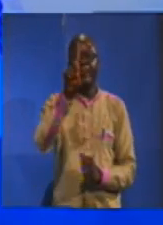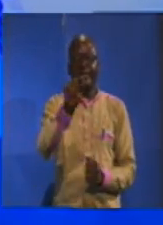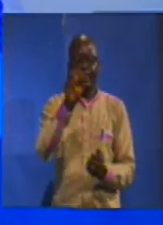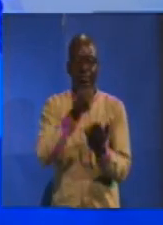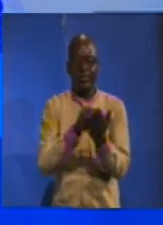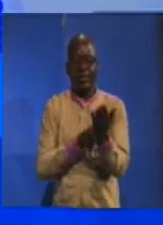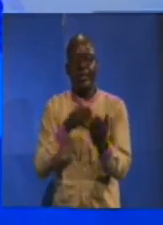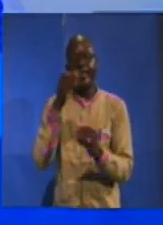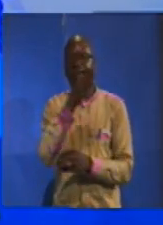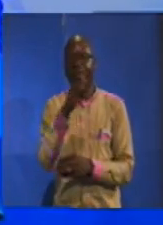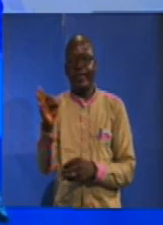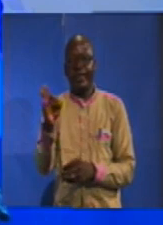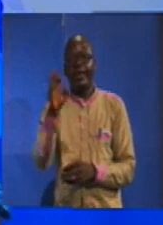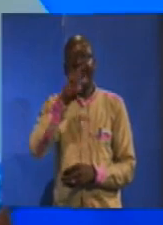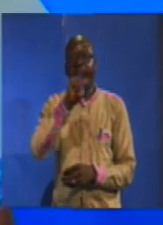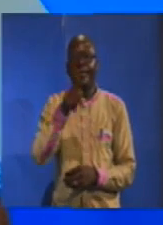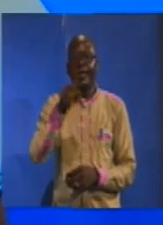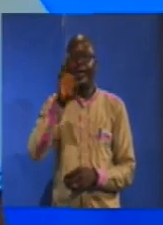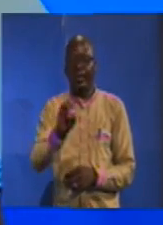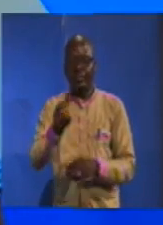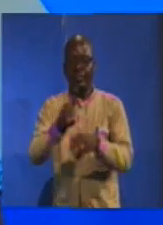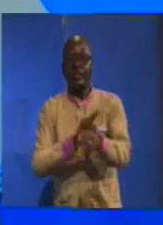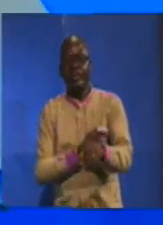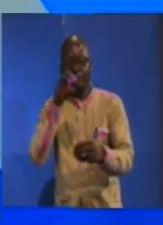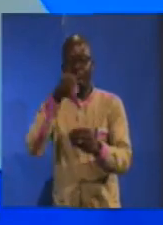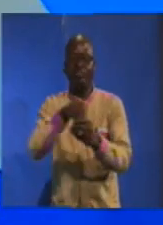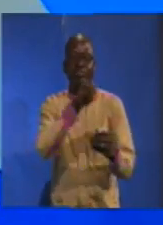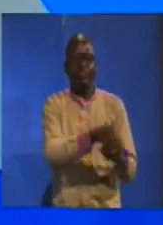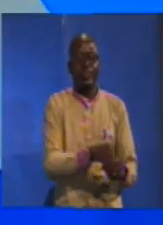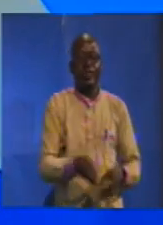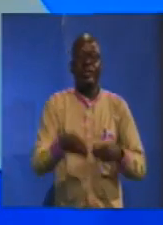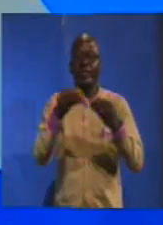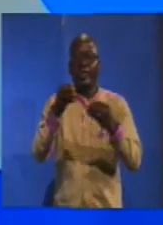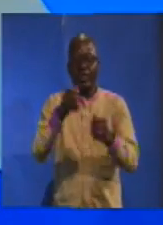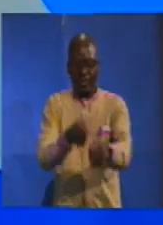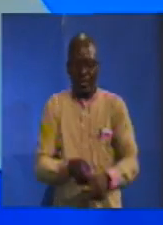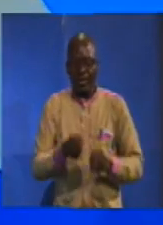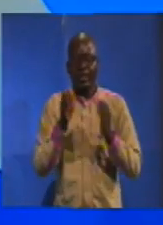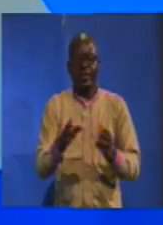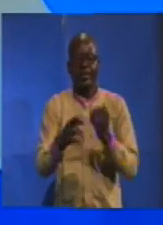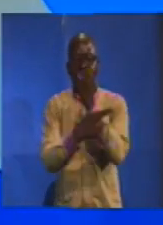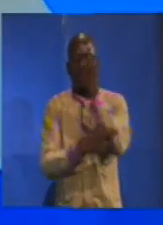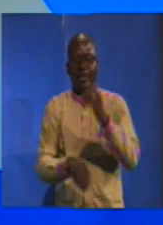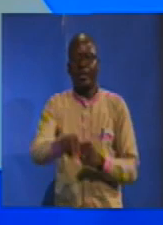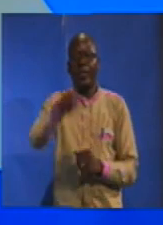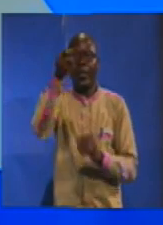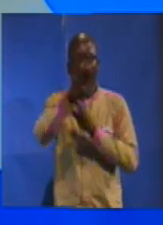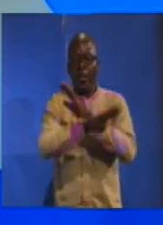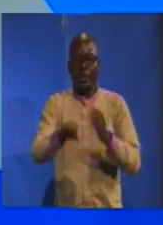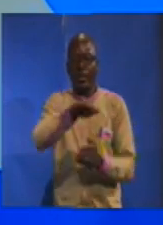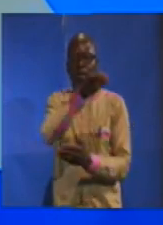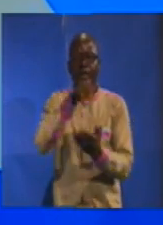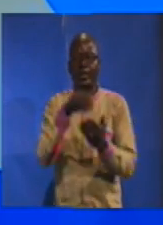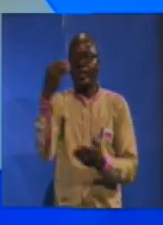CFA composés de NPR, durée et de semences destinées aux agriculteurs des régions des Hauts-Bassins et du Centre-Ouest.